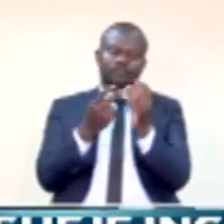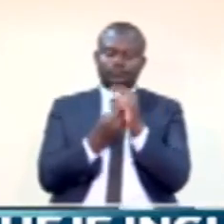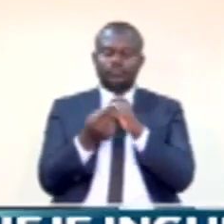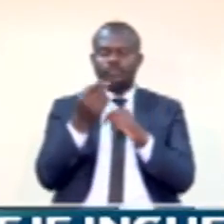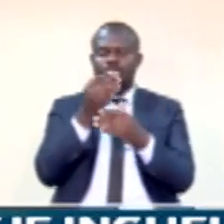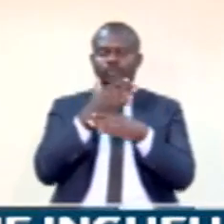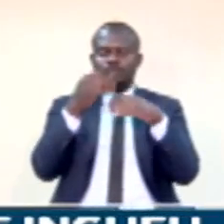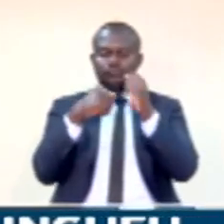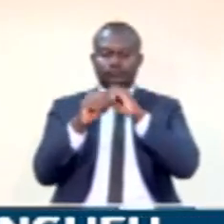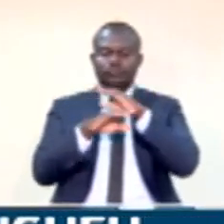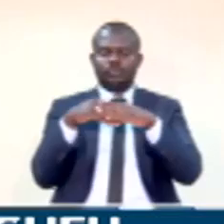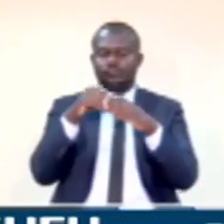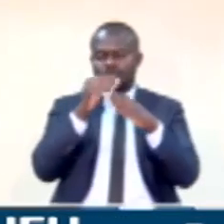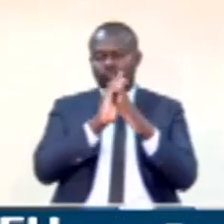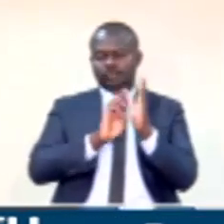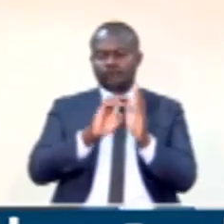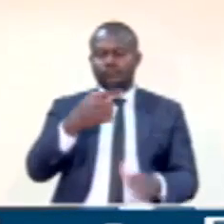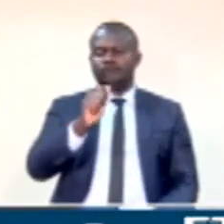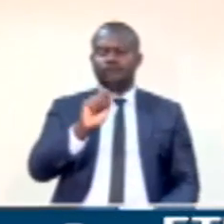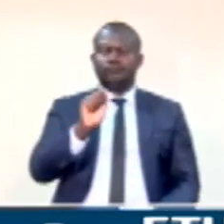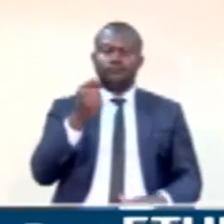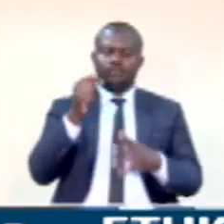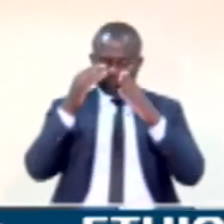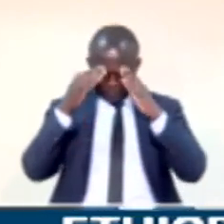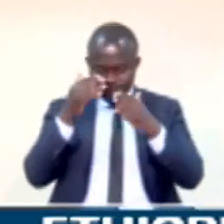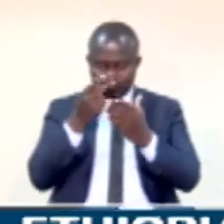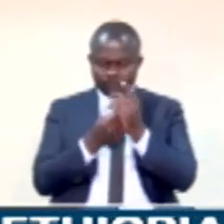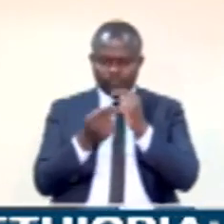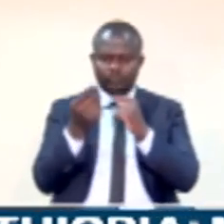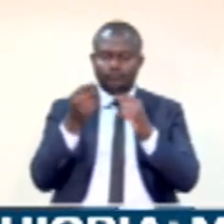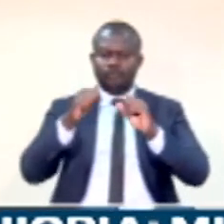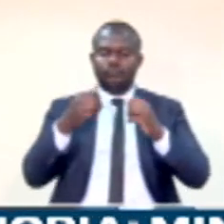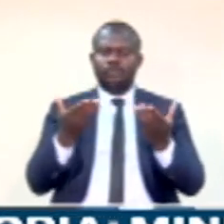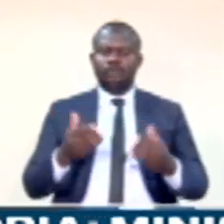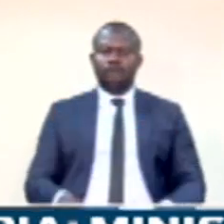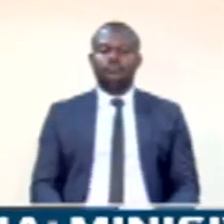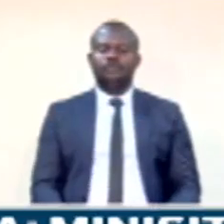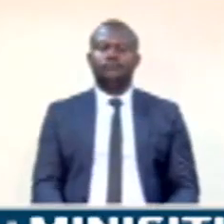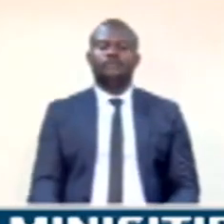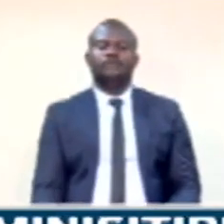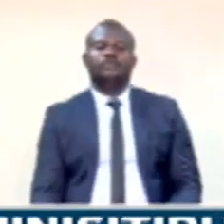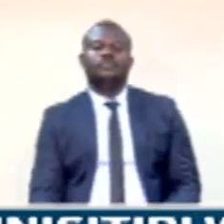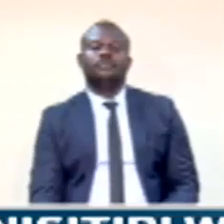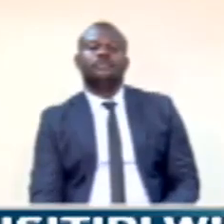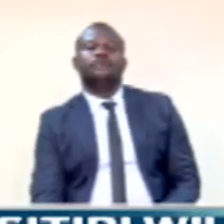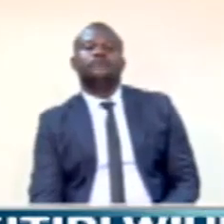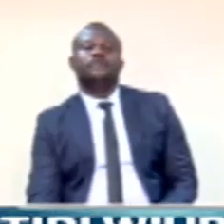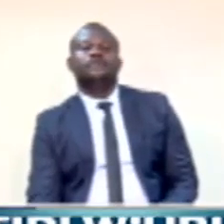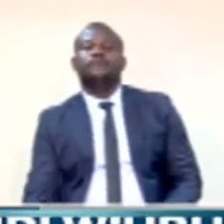Minisitiri w'ibikorwa remezo ambasaderi Claver GATETE aragaruka ku byo impande zombi zemeranije mu byo